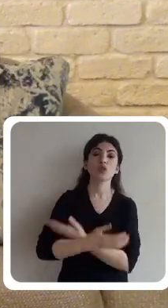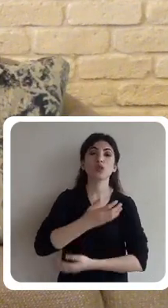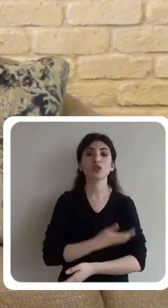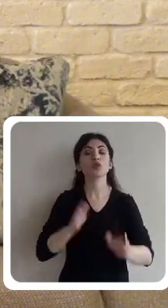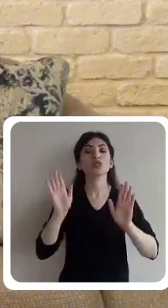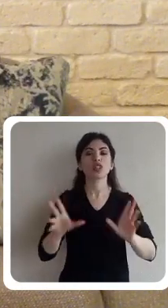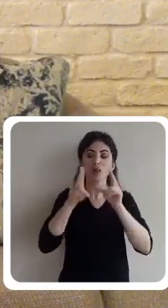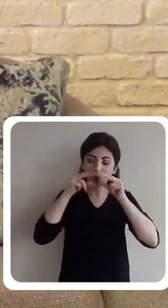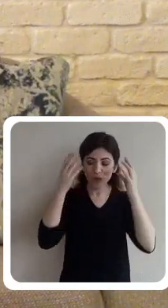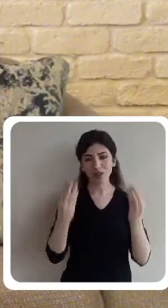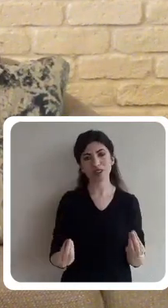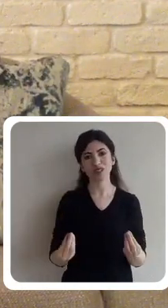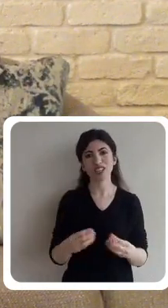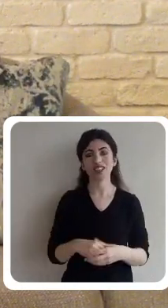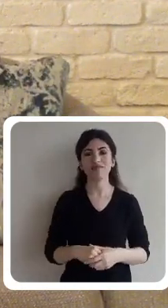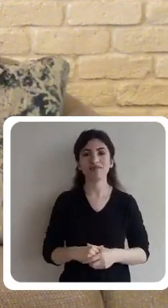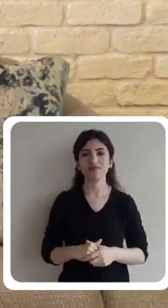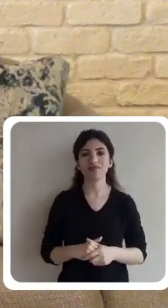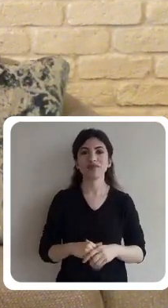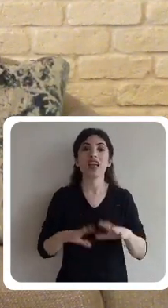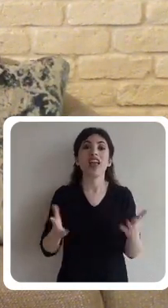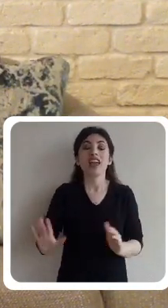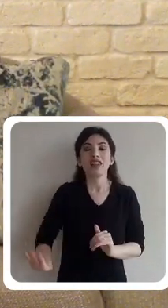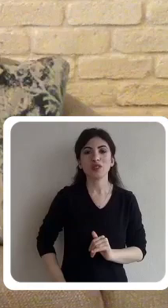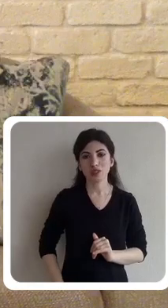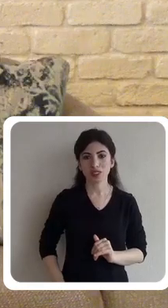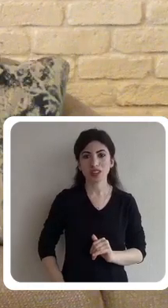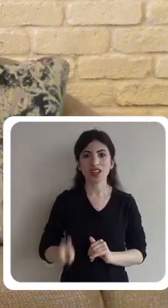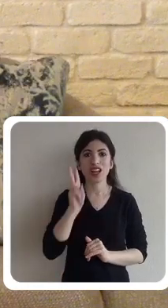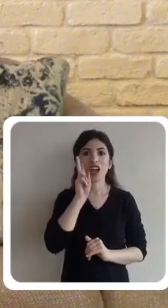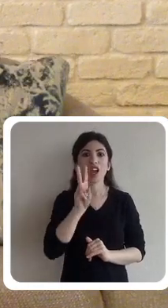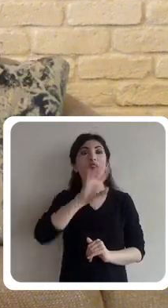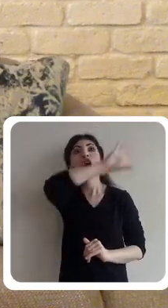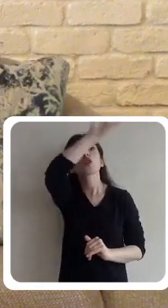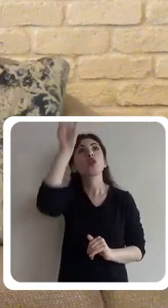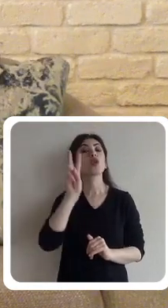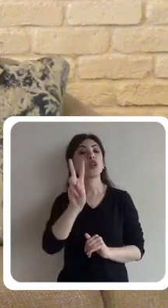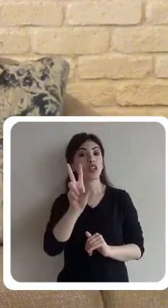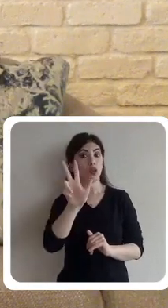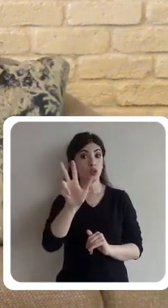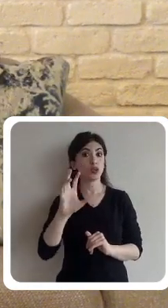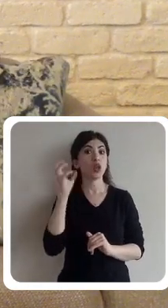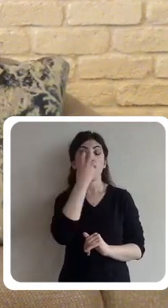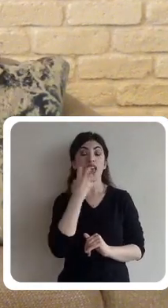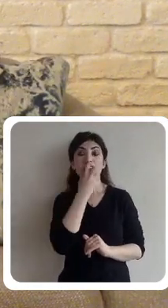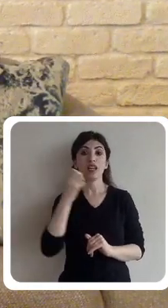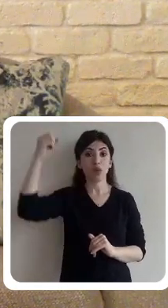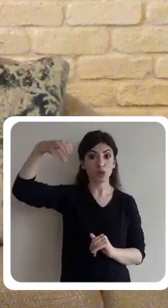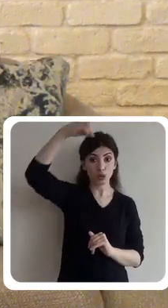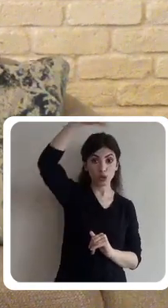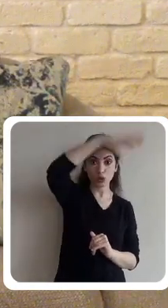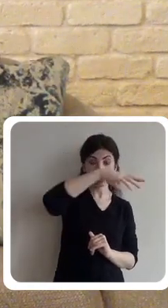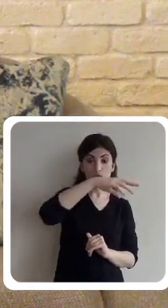Çok yorulmuşlar ama çok da mutlu olmuşlar. Evet çocuklar, gökten 3 elma düşmüş. Biri